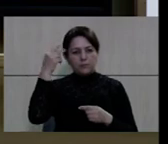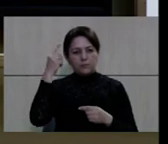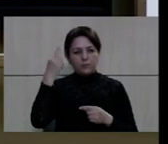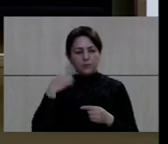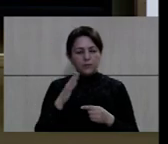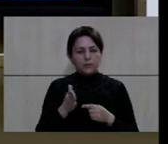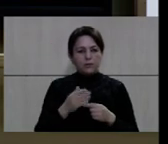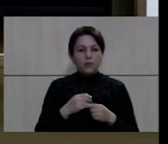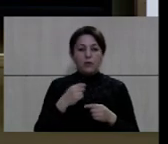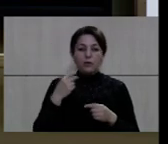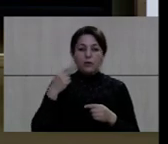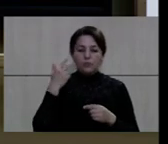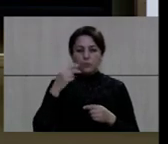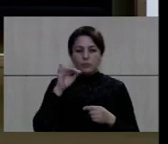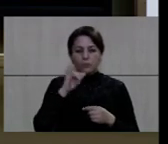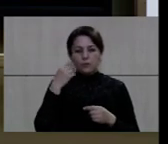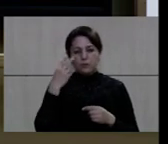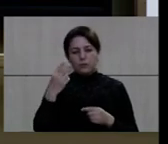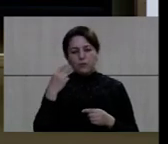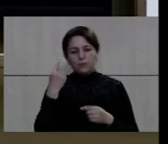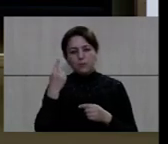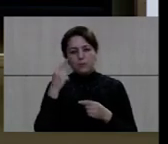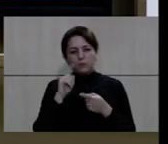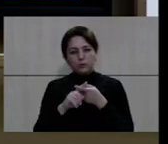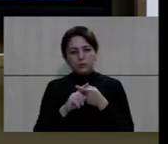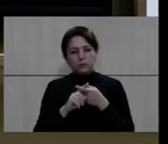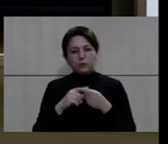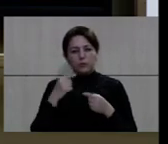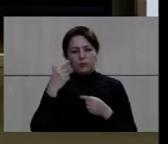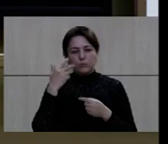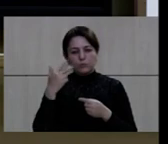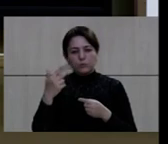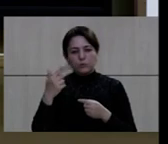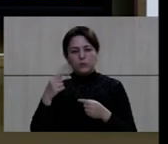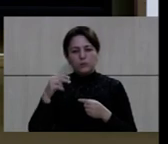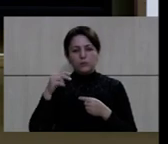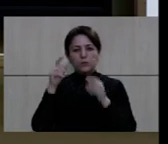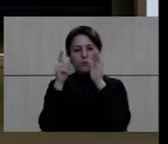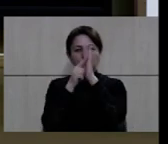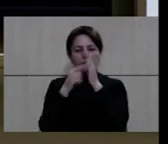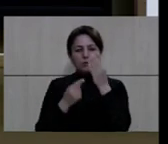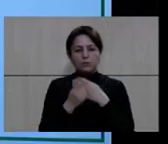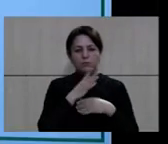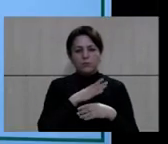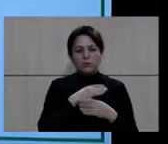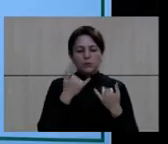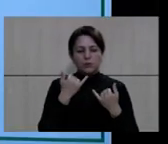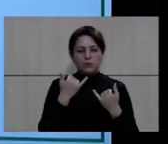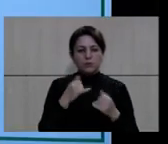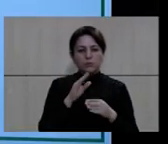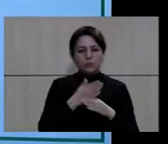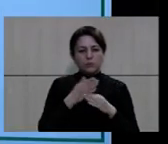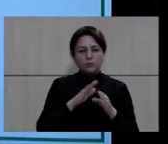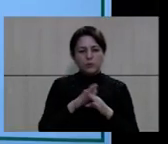xuddi shunday 3 ni 2 ga ko'paytiramiz, 1 ni qo'shamiz. 3 dan 7 hosil bo'ldi. Endi bo'lishni